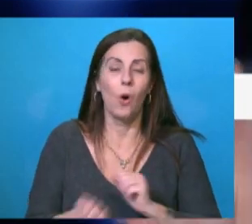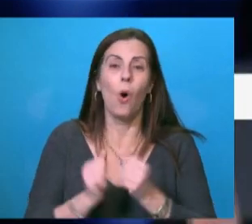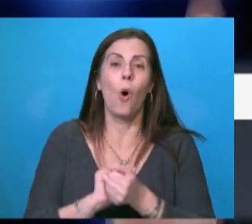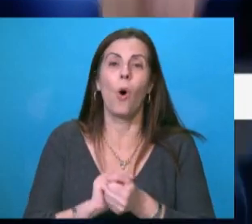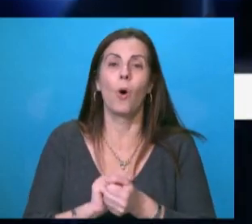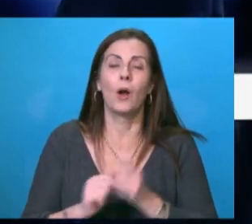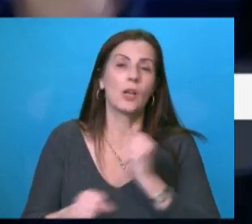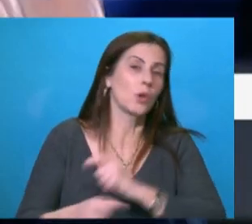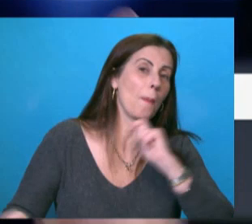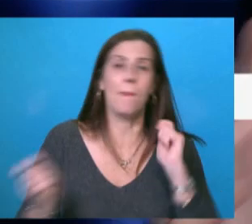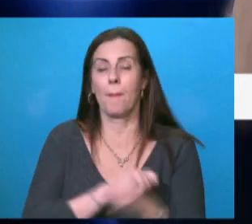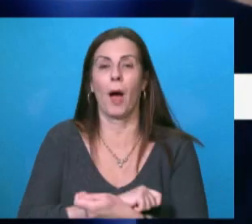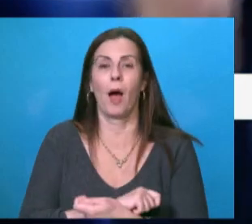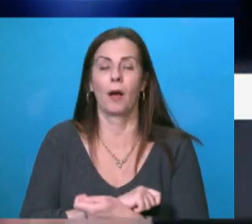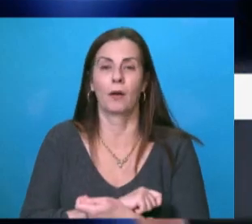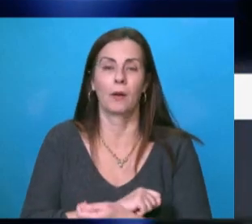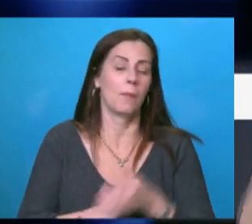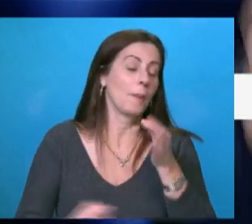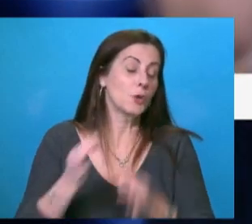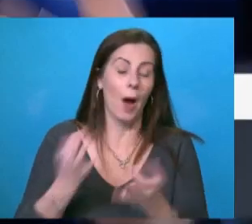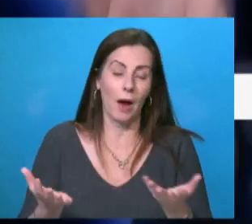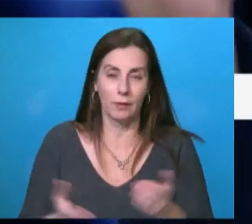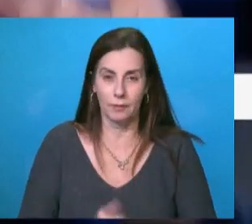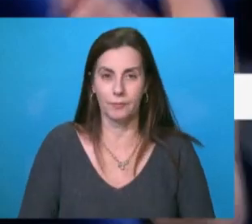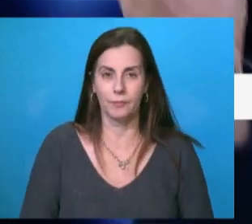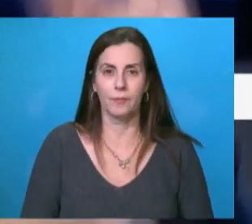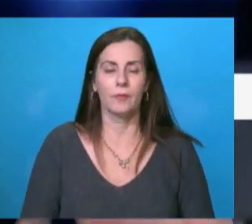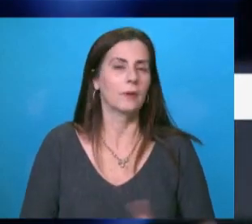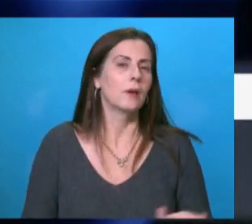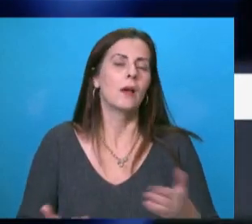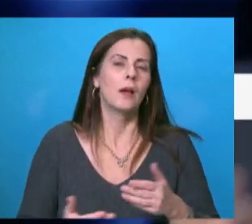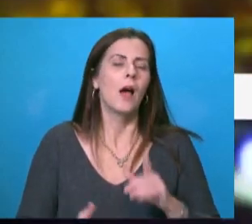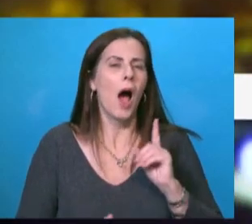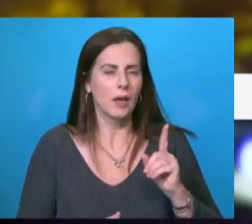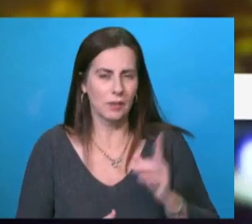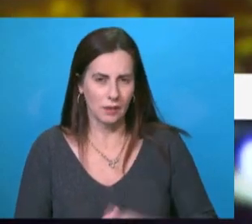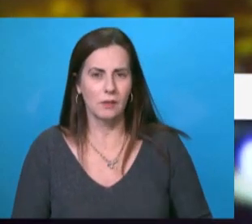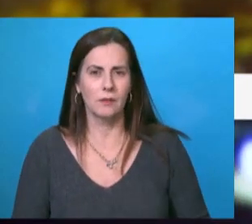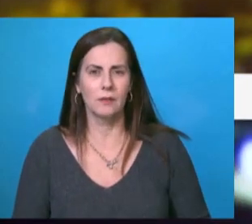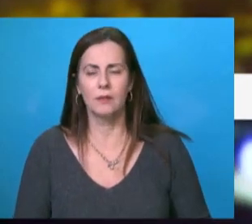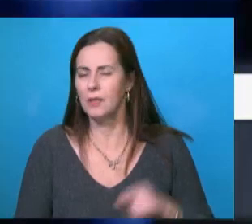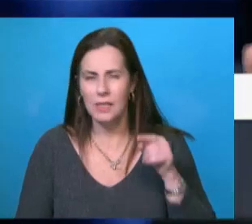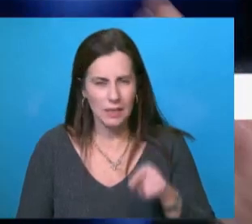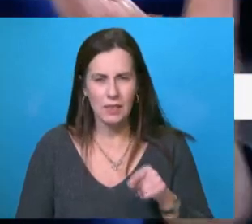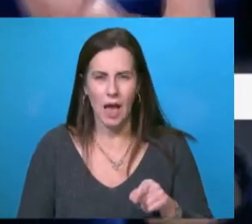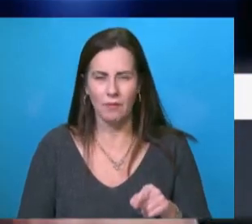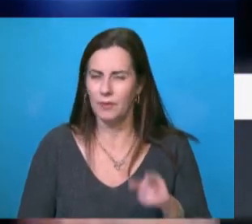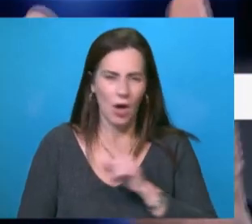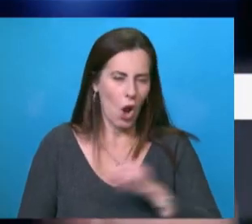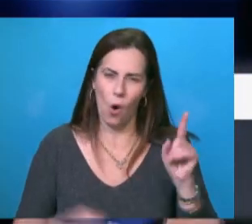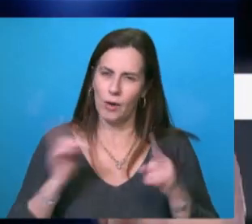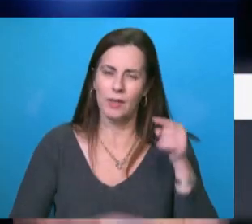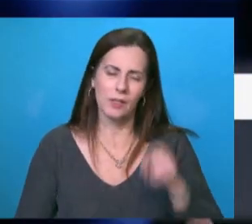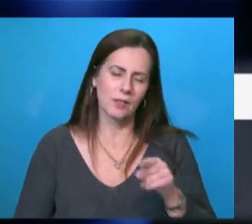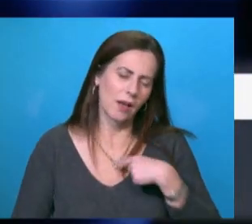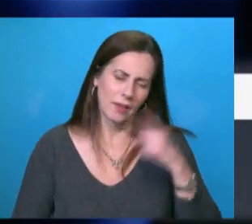למהפכה משפטית, שלטונית, אצטרה, אצטרה, אצטרה. זה לא יקרה, זאת הערכה